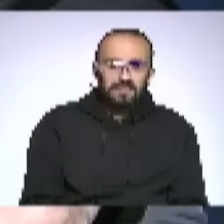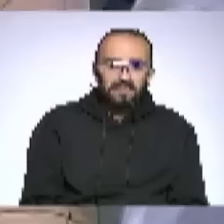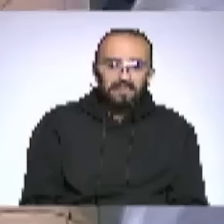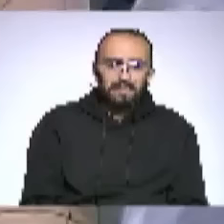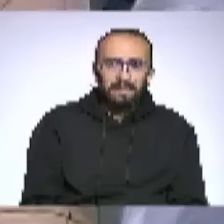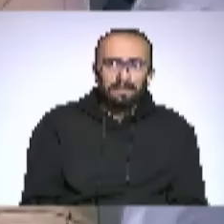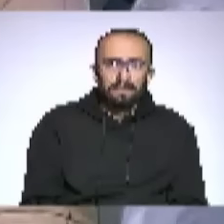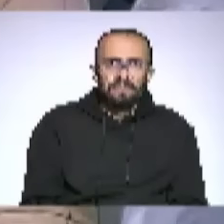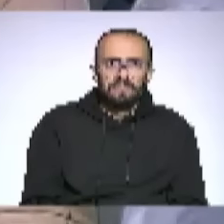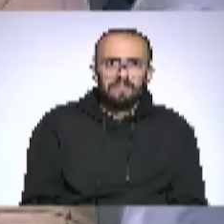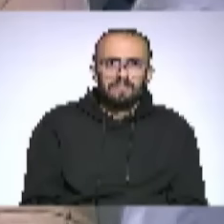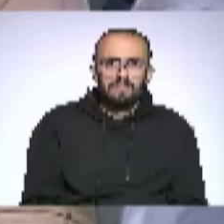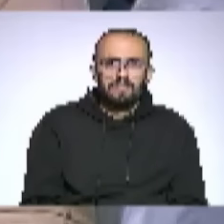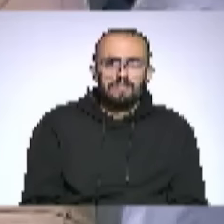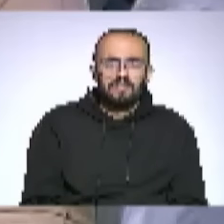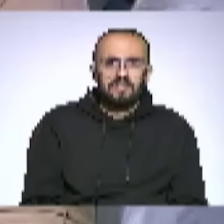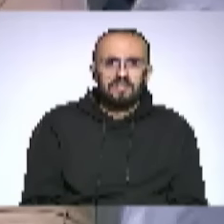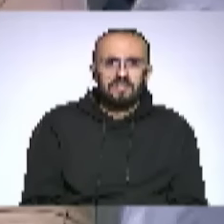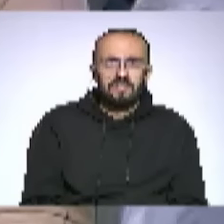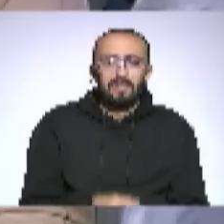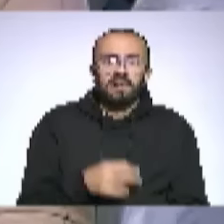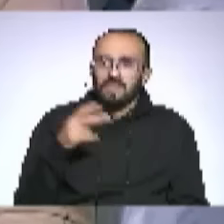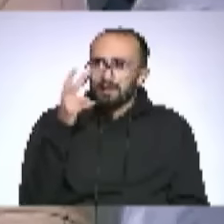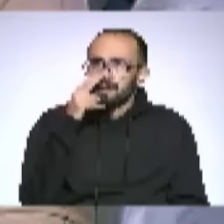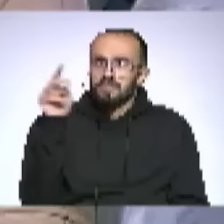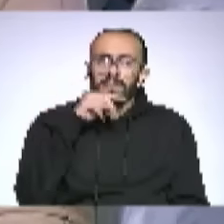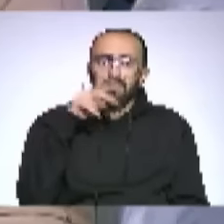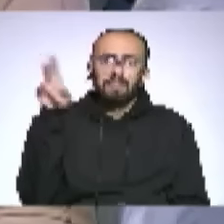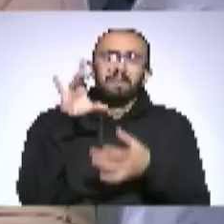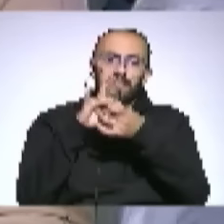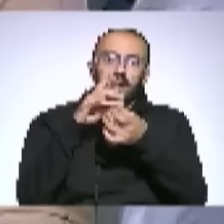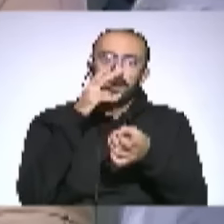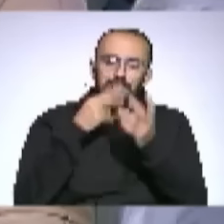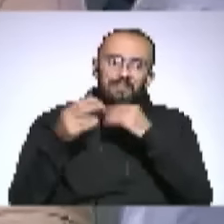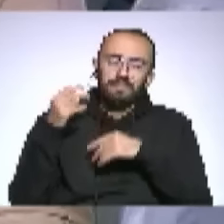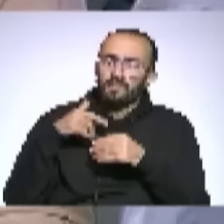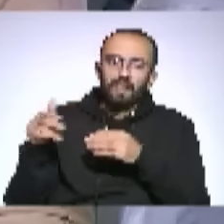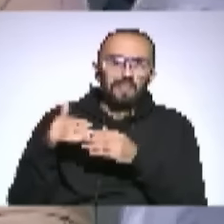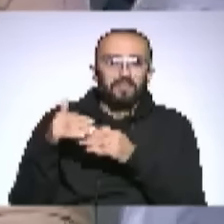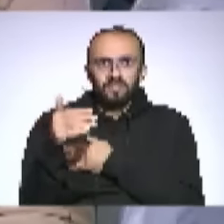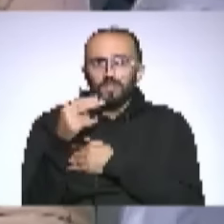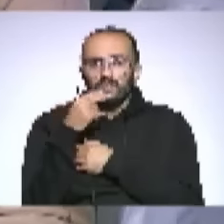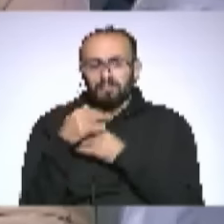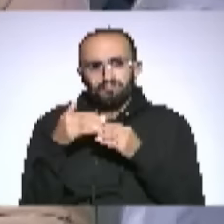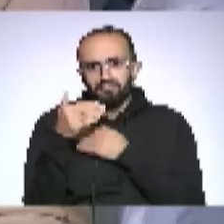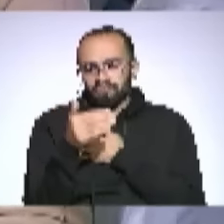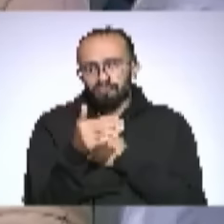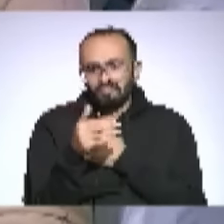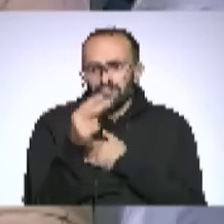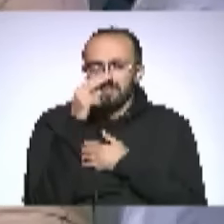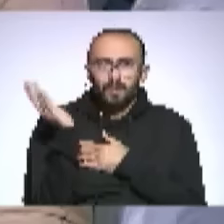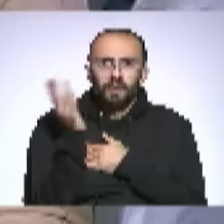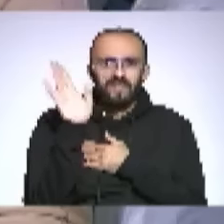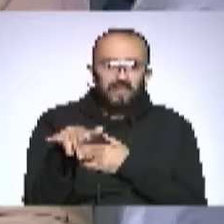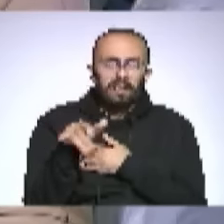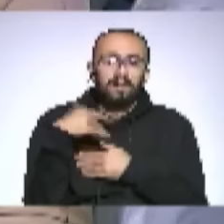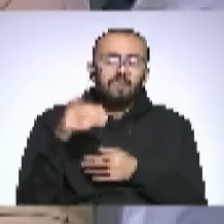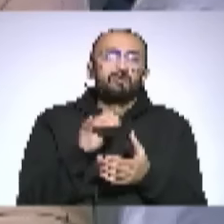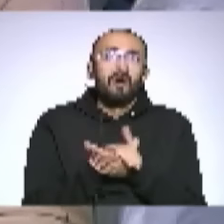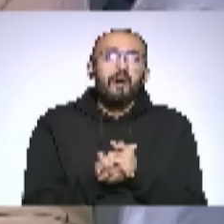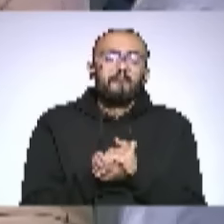وعرفت انها كانت على علاقه بحد قبلي وعندها منه طفل قررت اني ابعد عنها بس هي قالت خليي اصحاب